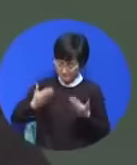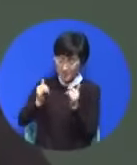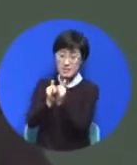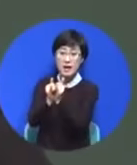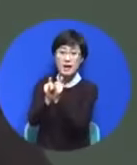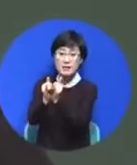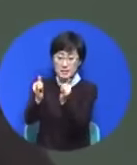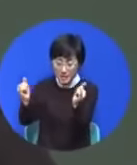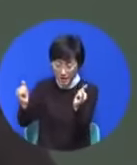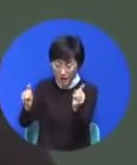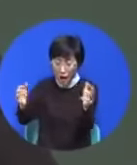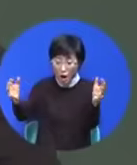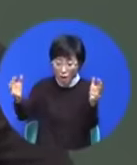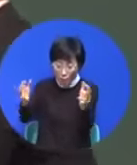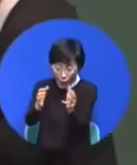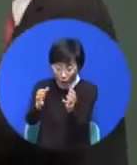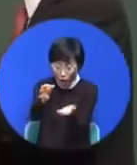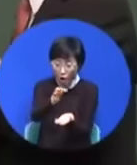이게 세계를